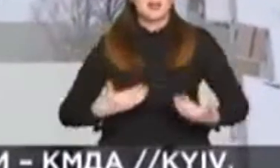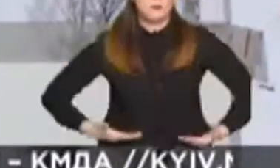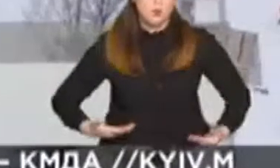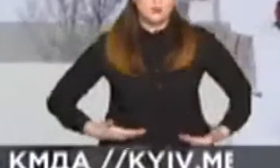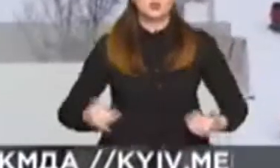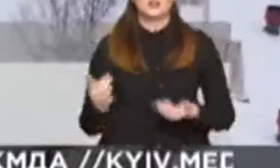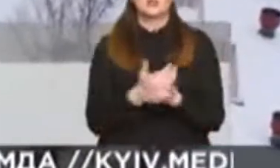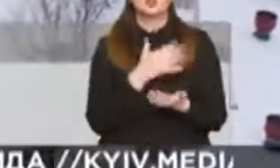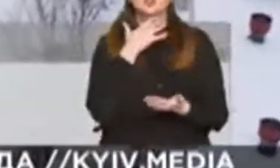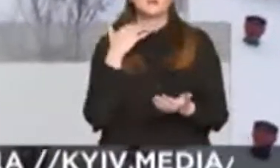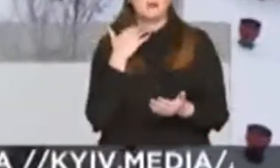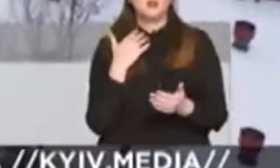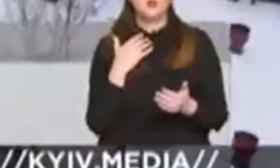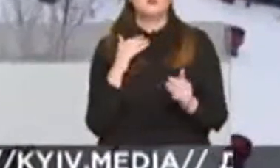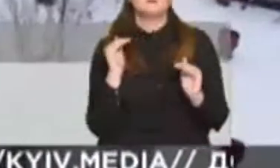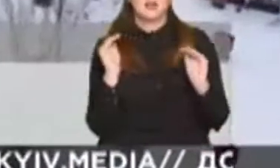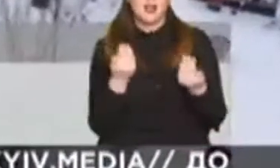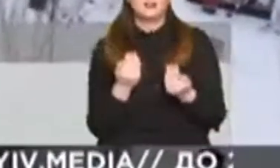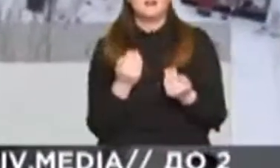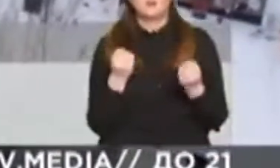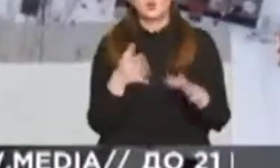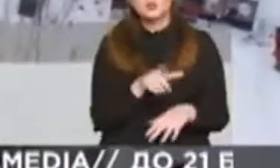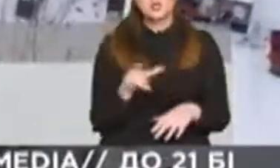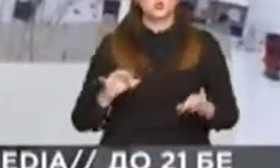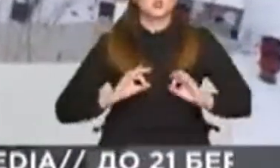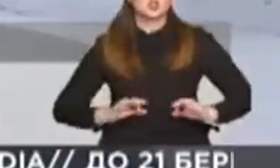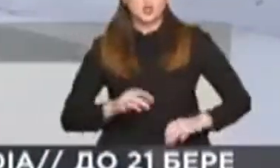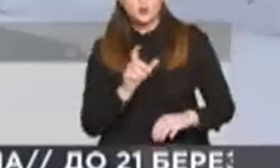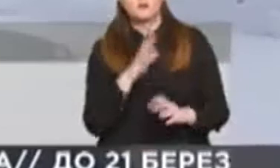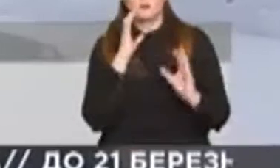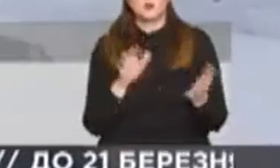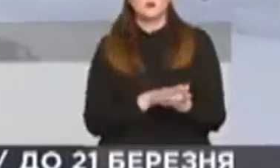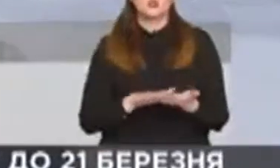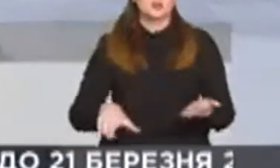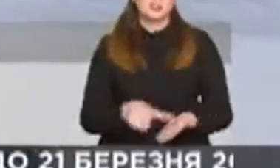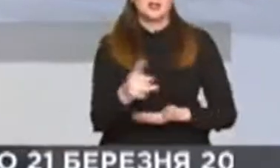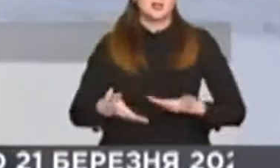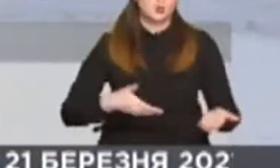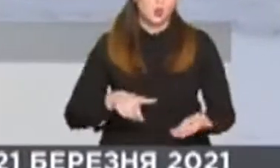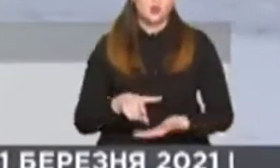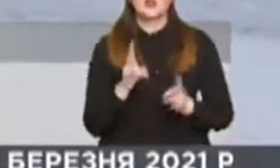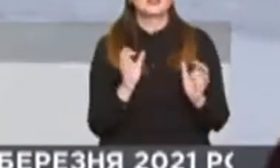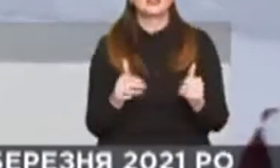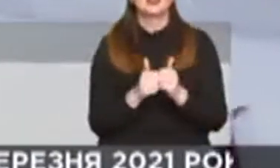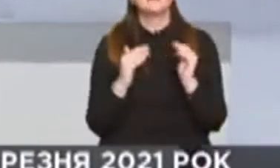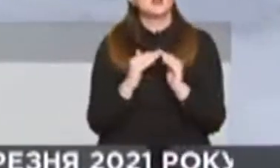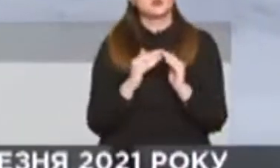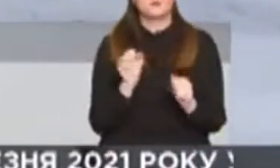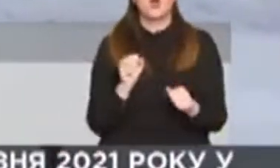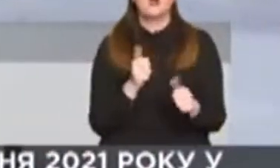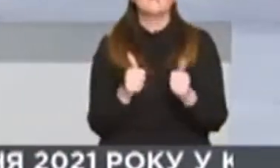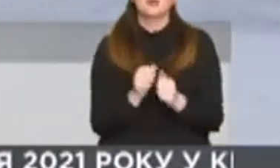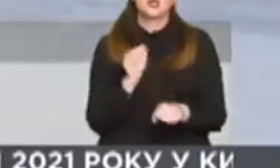І назбирали чимало кадрів, як і прості люди, і чиновники подбали про чисті доріжки і тротуари не тільки біля дому, а й